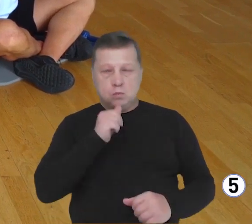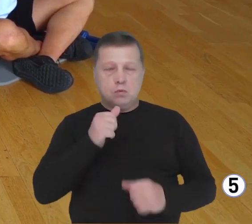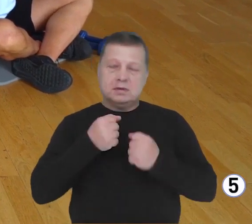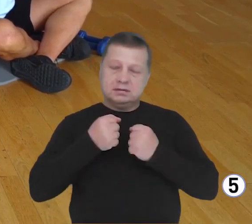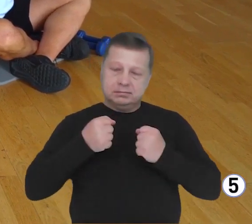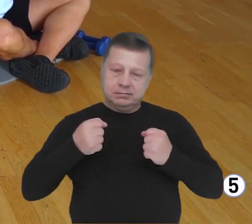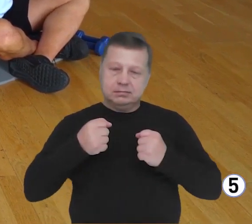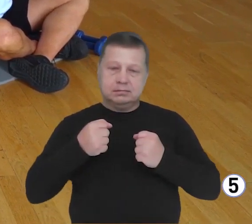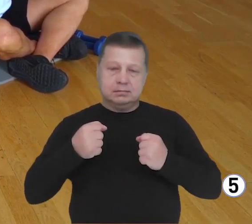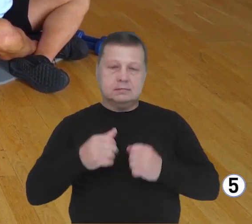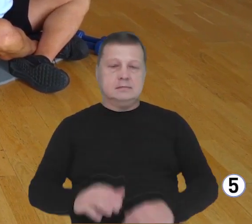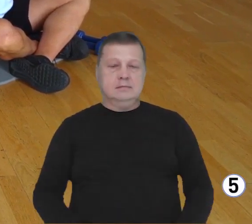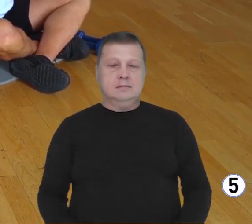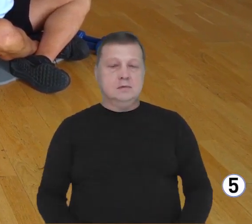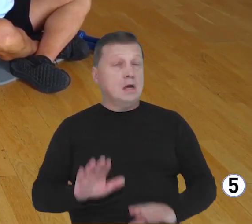Przeciągamy.